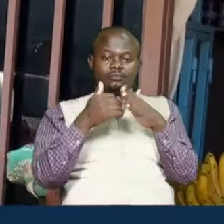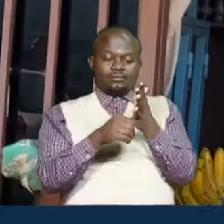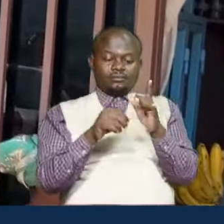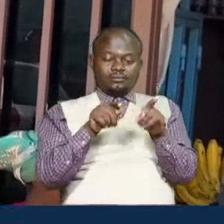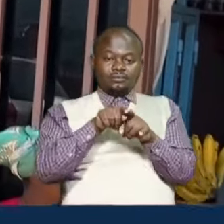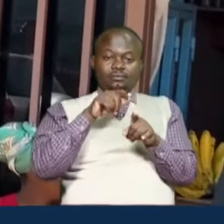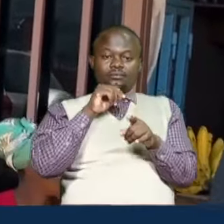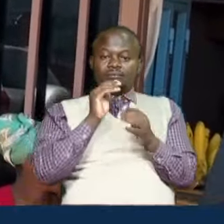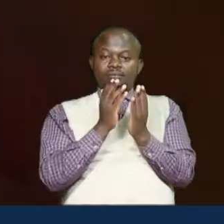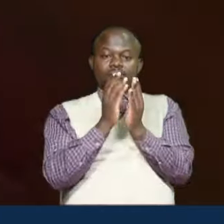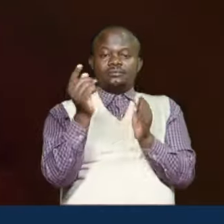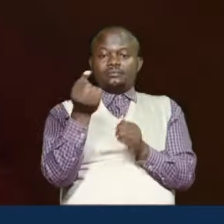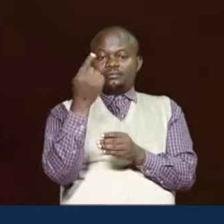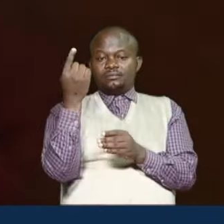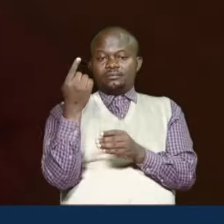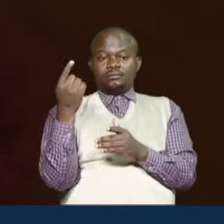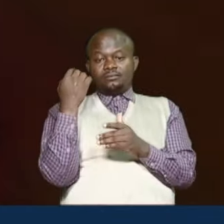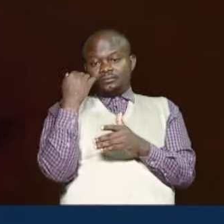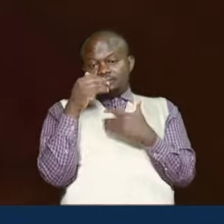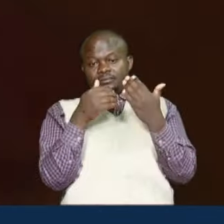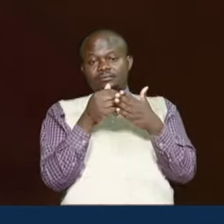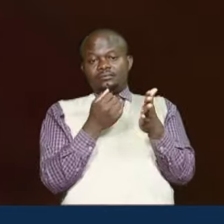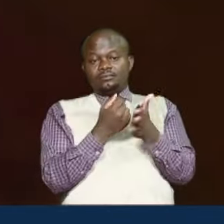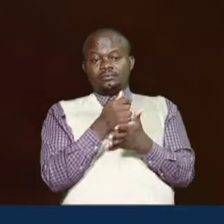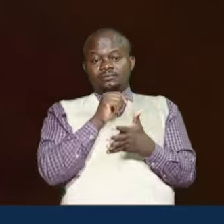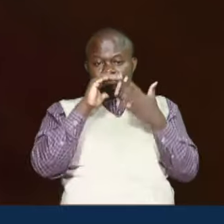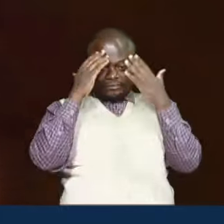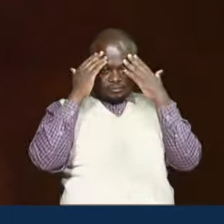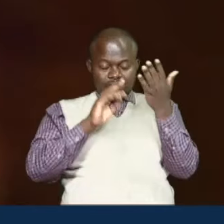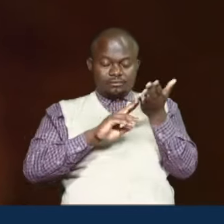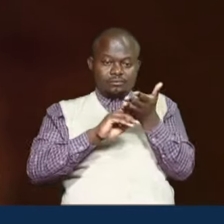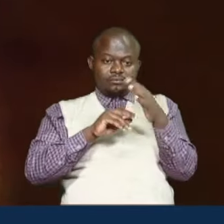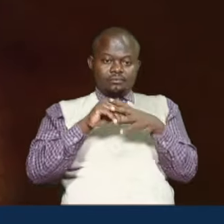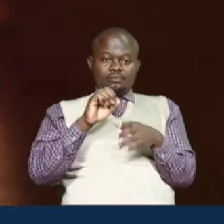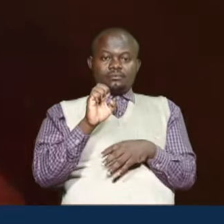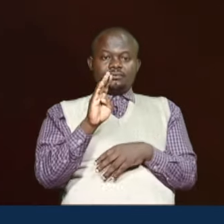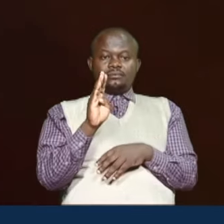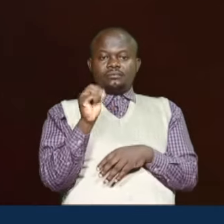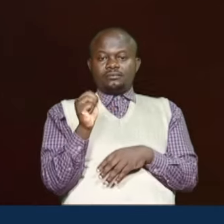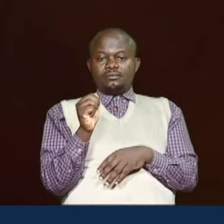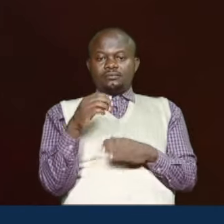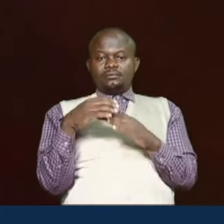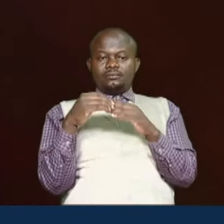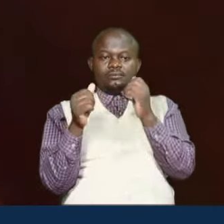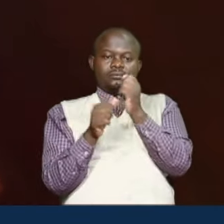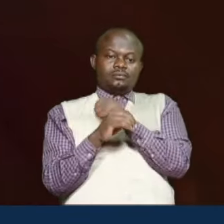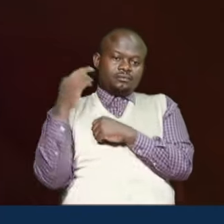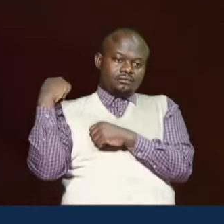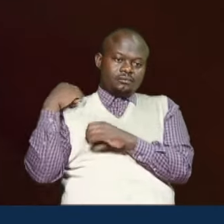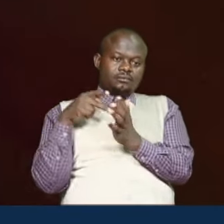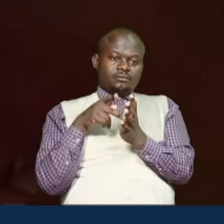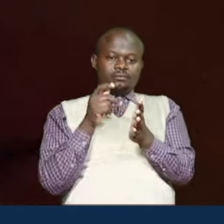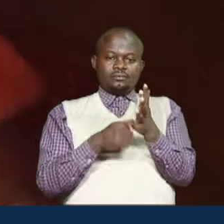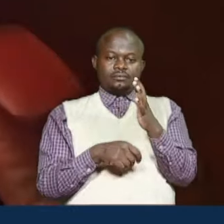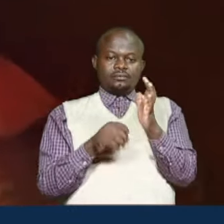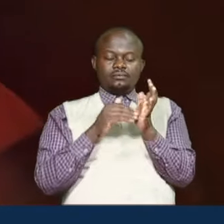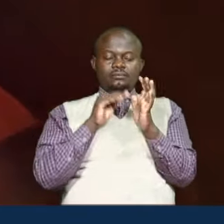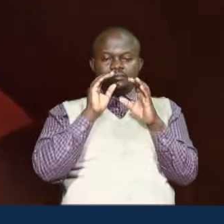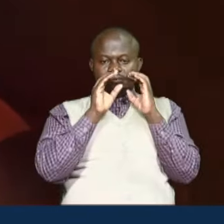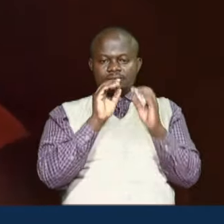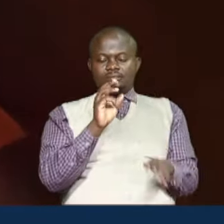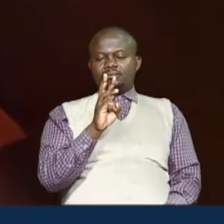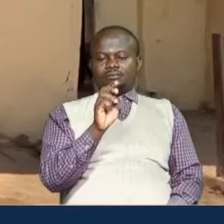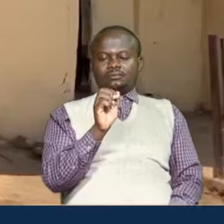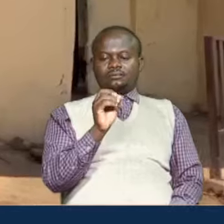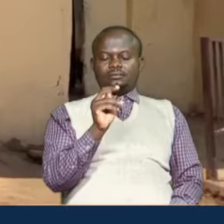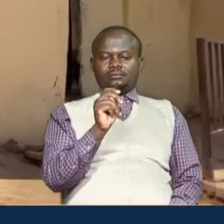kitari Rusizi gusa, nubwo ngo kidaterwa cyane no kutamenya gukoresha iyi IBM. Komiseri wungirije ushinzwe abasora ndetse n'itumanaho Witonze Jean